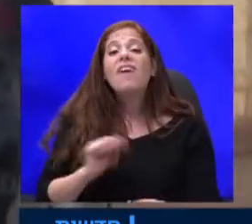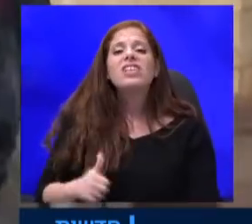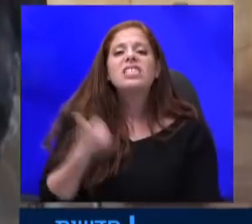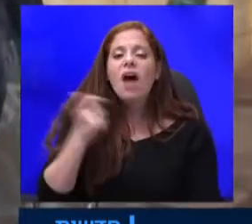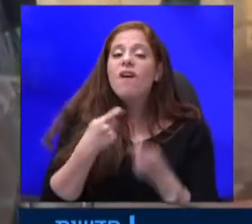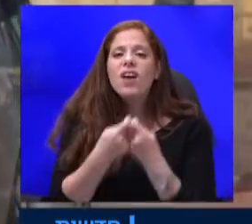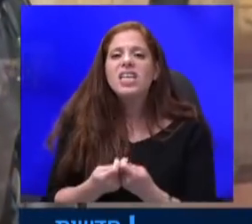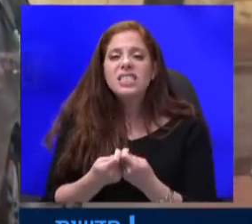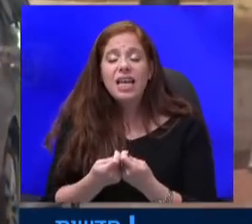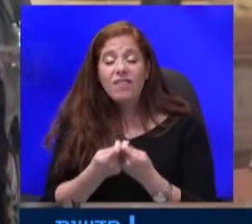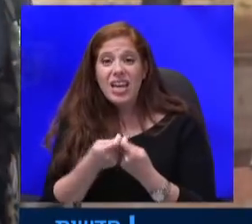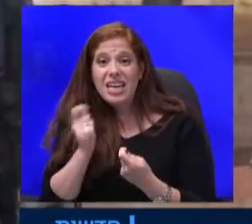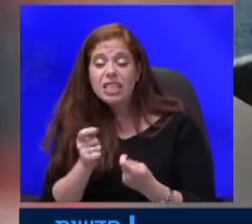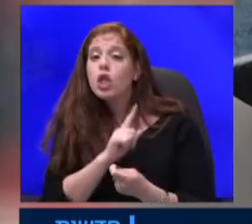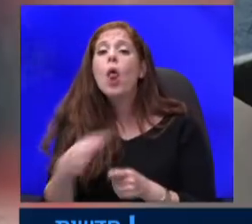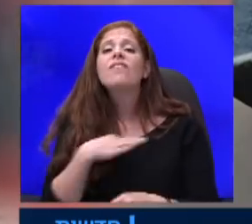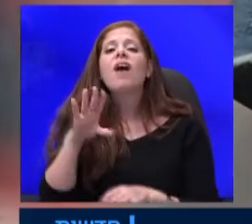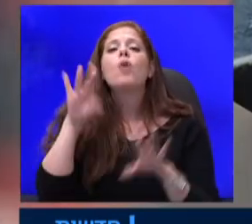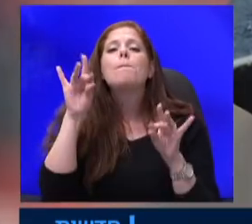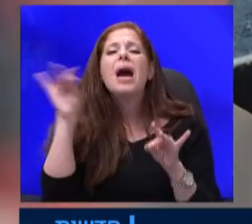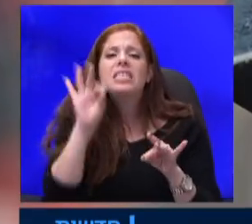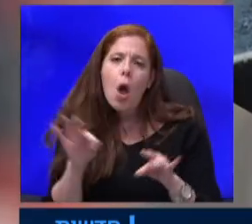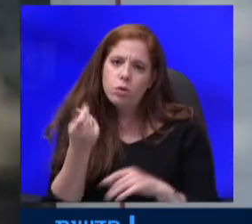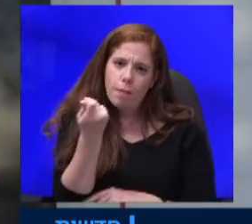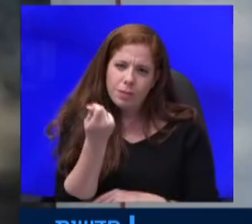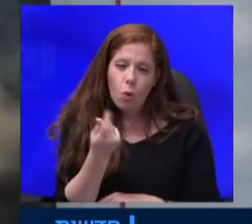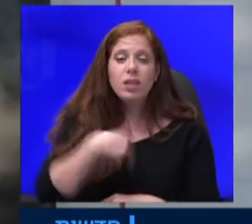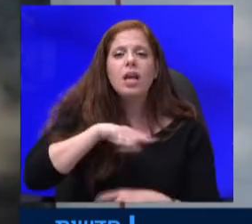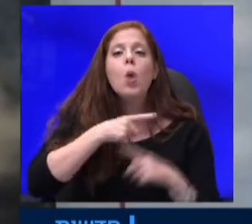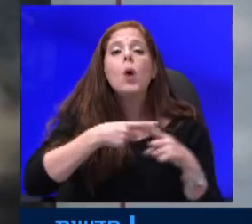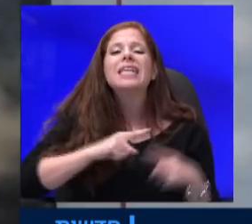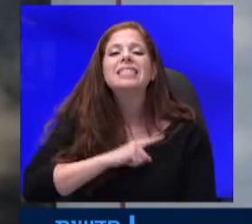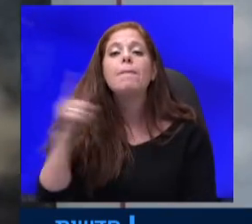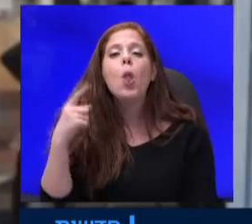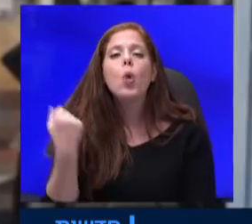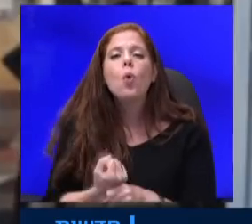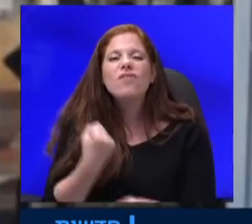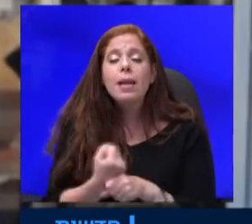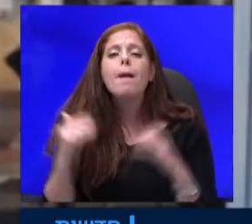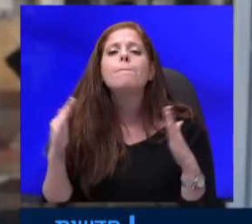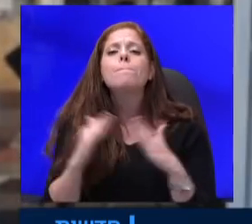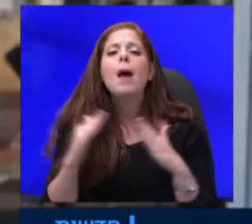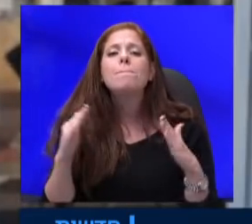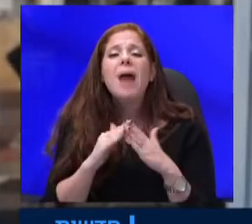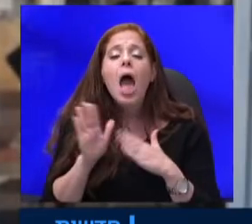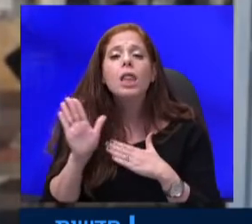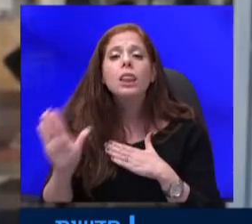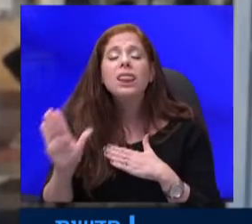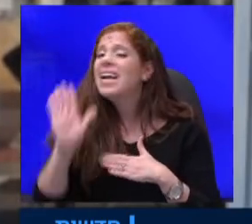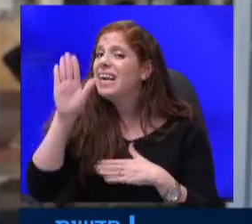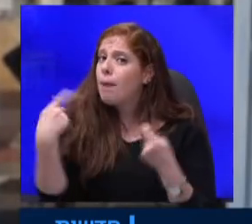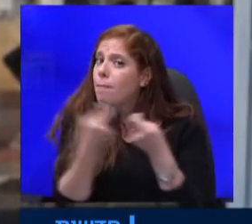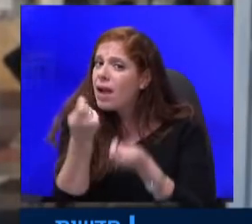שלו. אנחנו נמצאים 500,000 עובדים בבית, גם מבחינה כלכלית, גם מבחינה